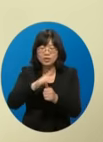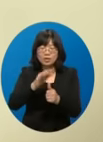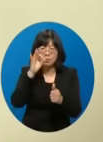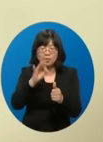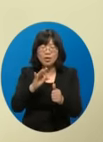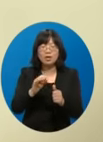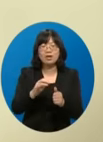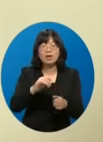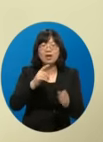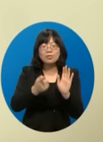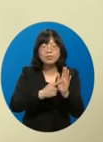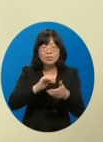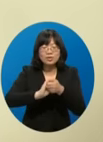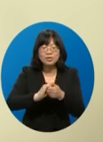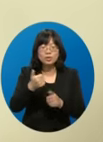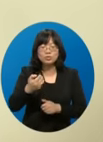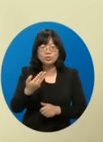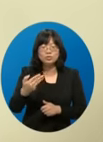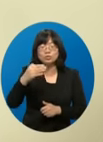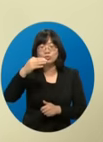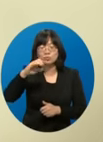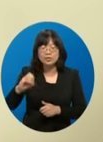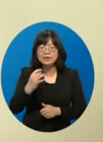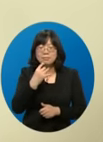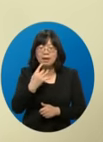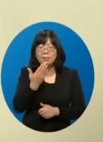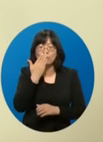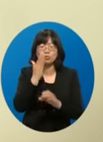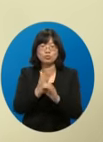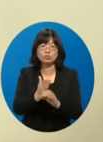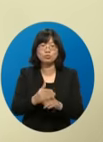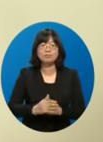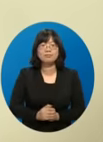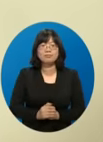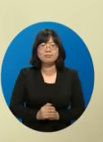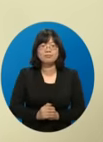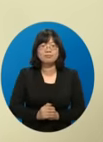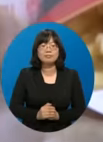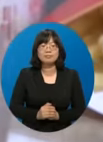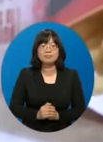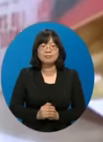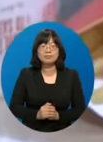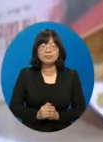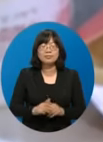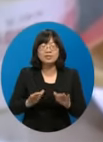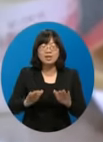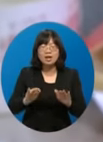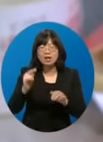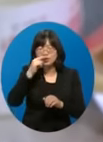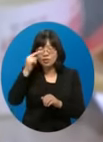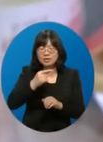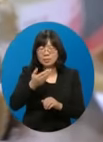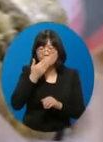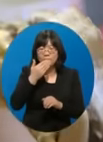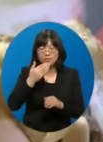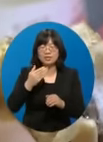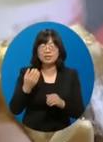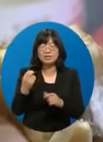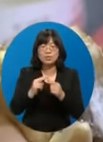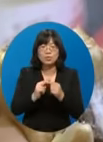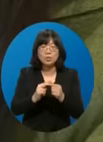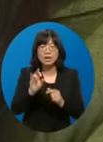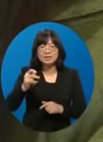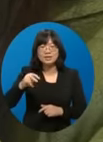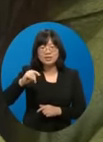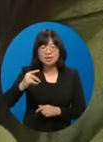권장량의 59% 정도만 섭취하고 있는 것으로 나타났습니다 서구화된 식생활과 인스턴트